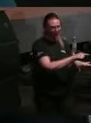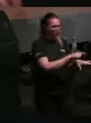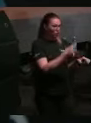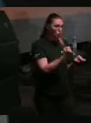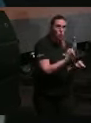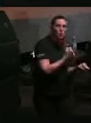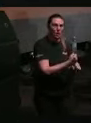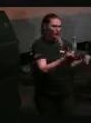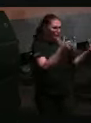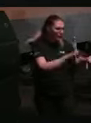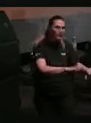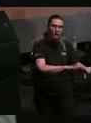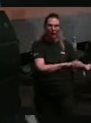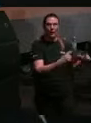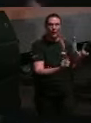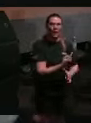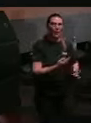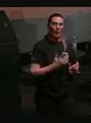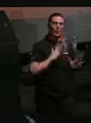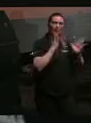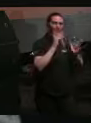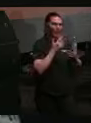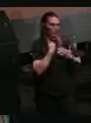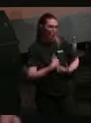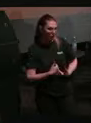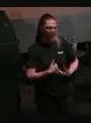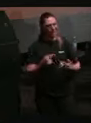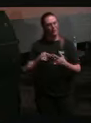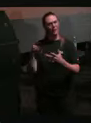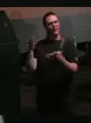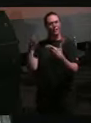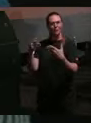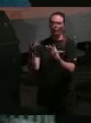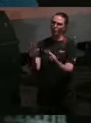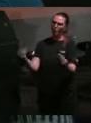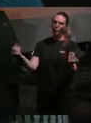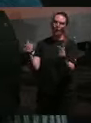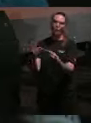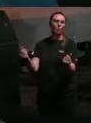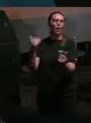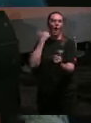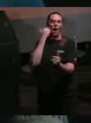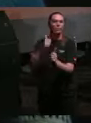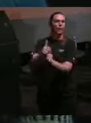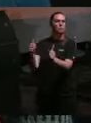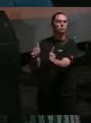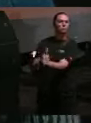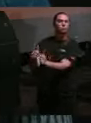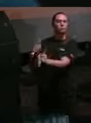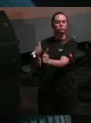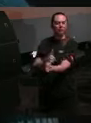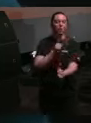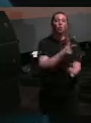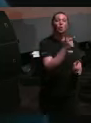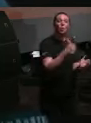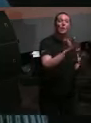krise, og det handler om liv eller død. Og så dette liksom bare noe som fisler ut I sanda, og som alltid havner bakerst I køen, fordi det et eller annet annet som